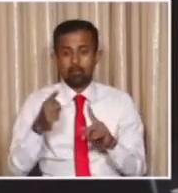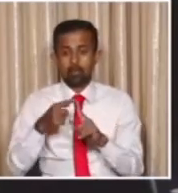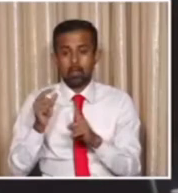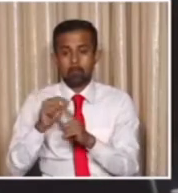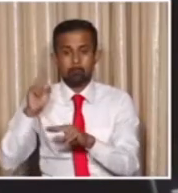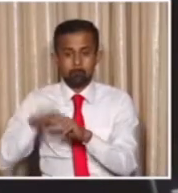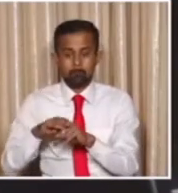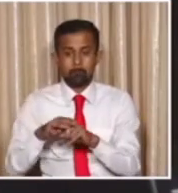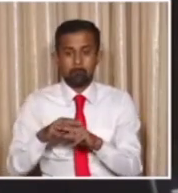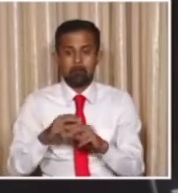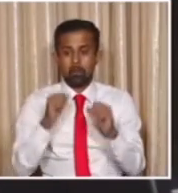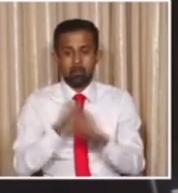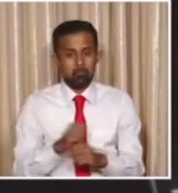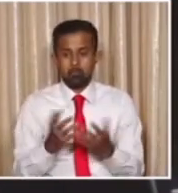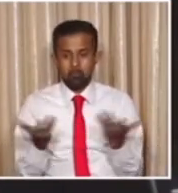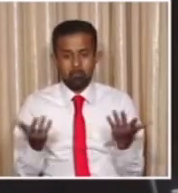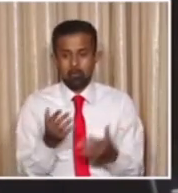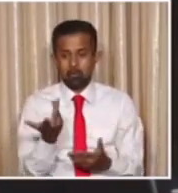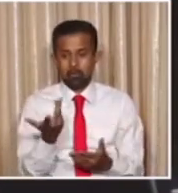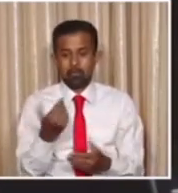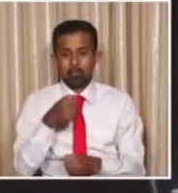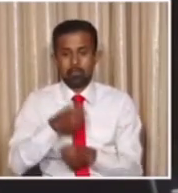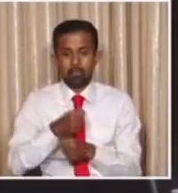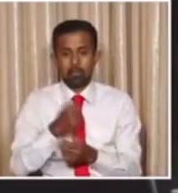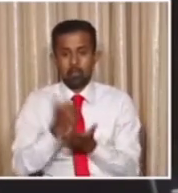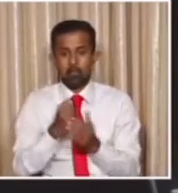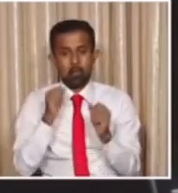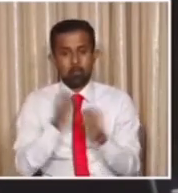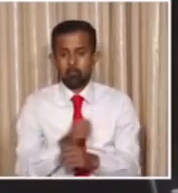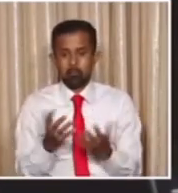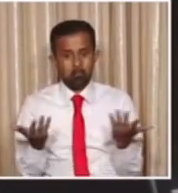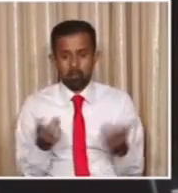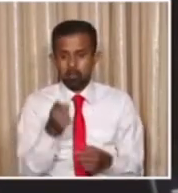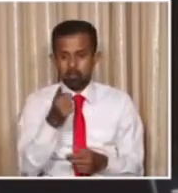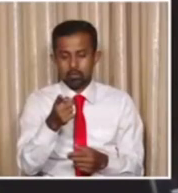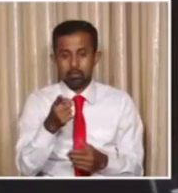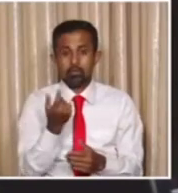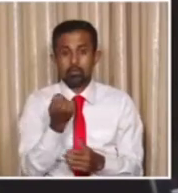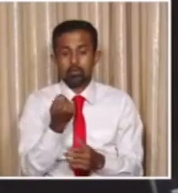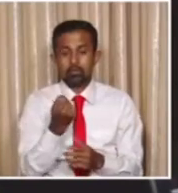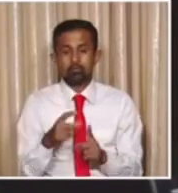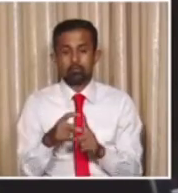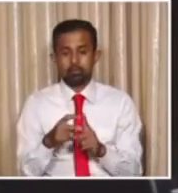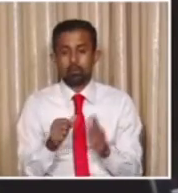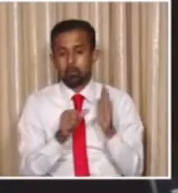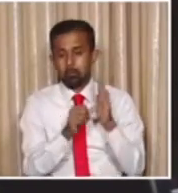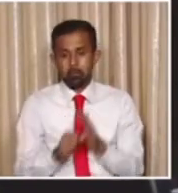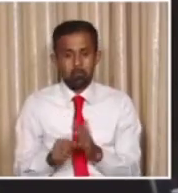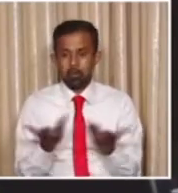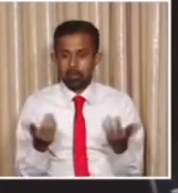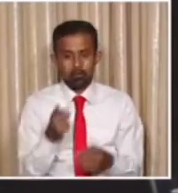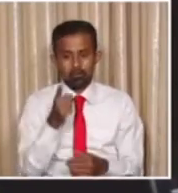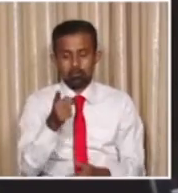අරමුදල් කඩාගෙන වැටෙන්නේ නැද්ද රාජ්‍ය බැංකු කඩාගෙන වැටෙන්නේ නැද්ද මුල්‍ය වෙළඳපොළ බරපතල අස්ථාවරතාවයකට ඇති වෙන්නේ